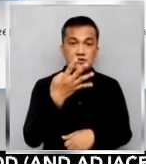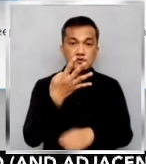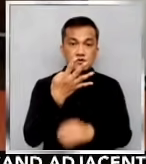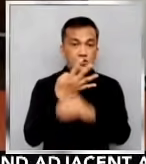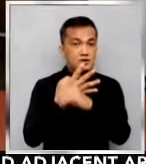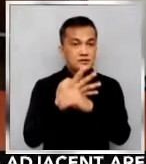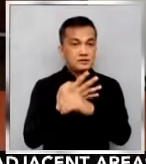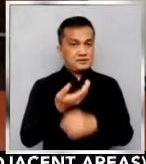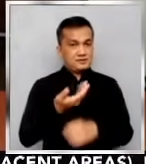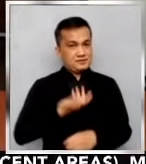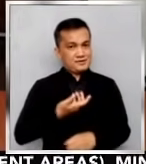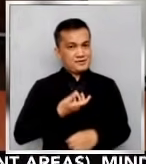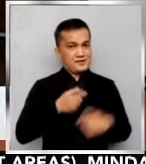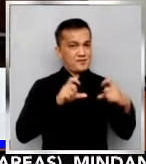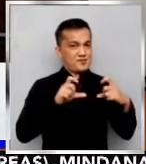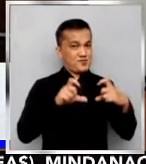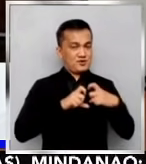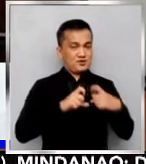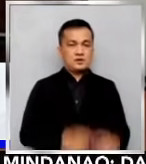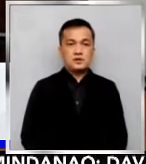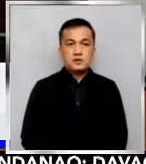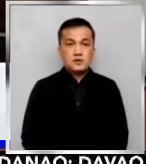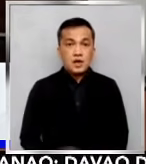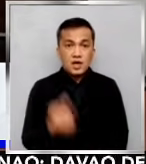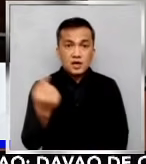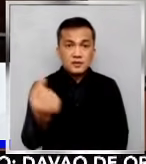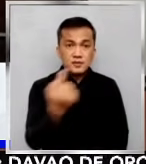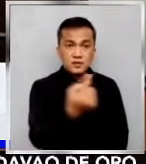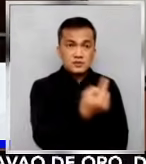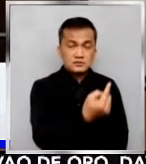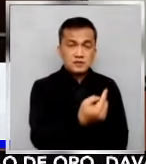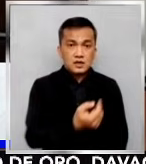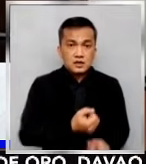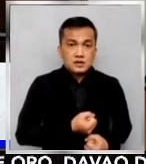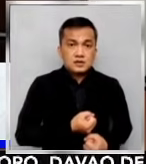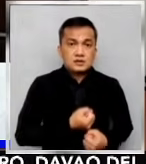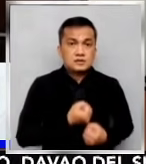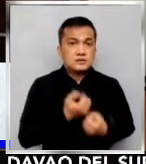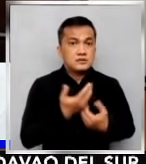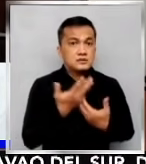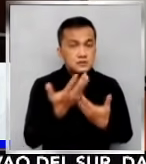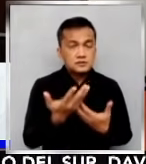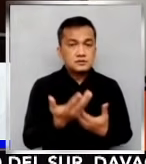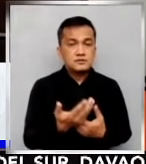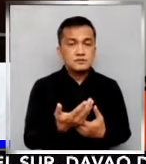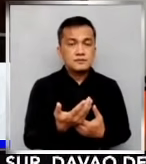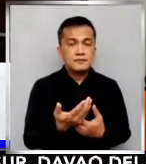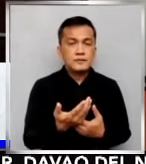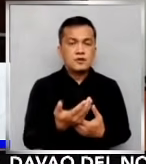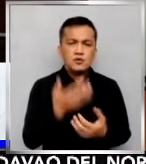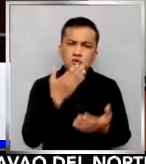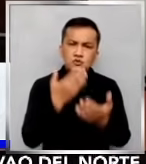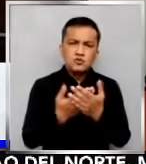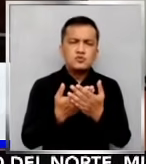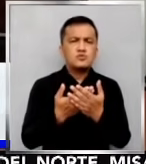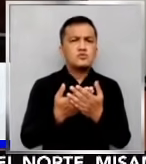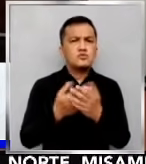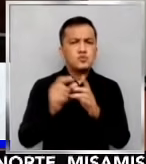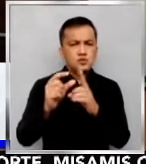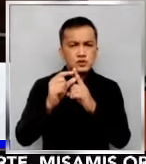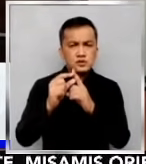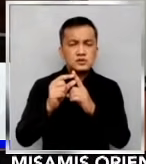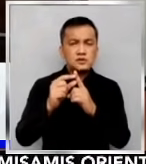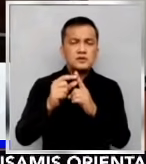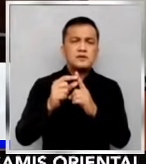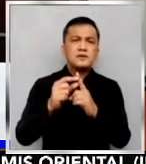kapuso. Everyone na nag-i-express ng good words and positive feedback, nakakatuwa. Even ako,